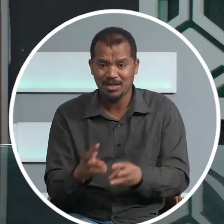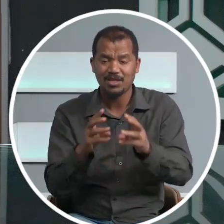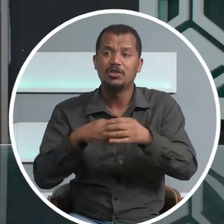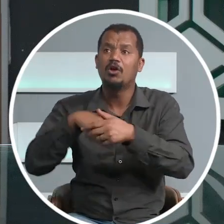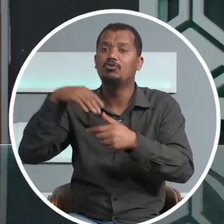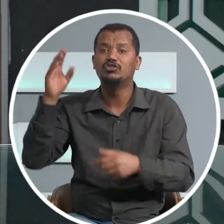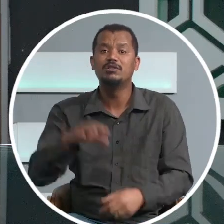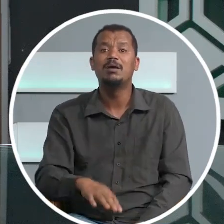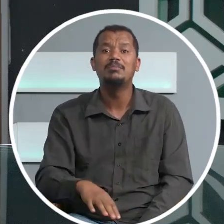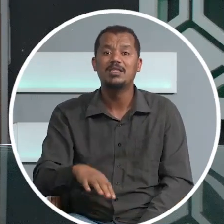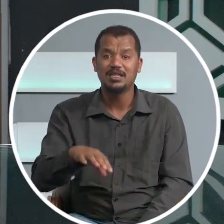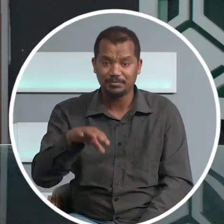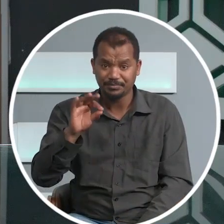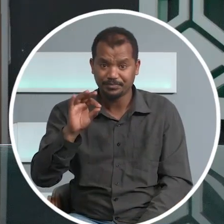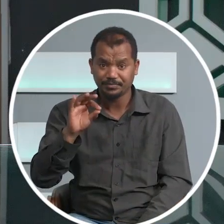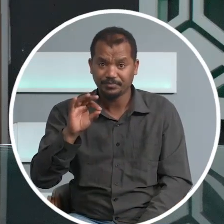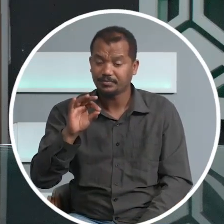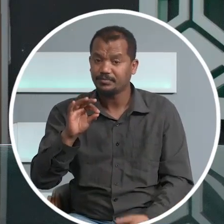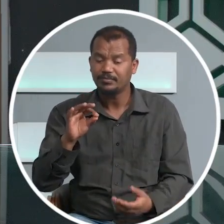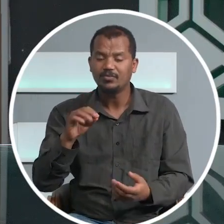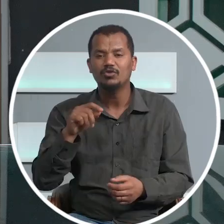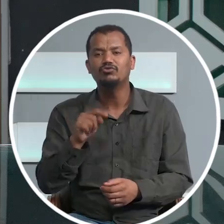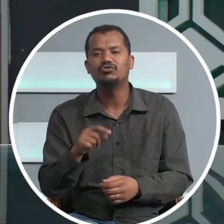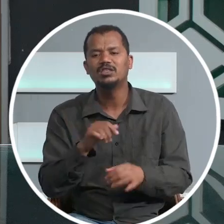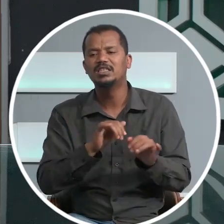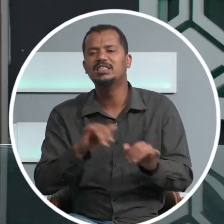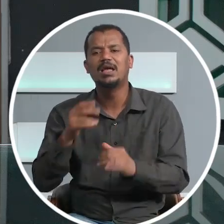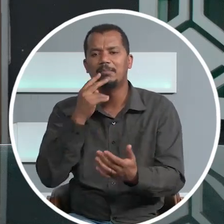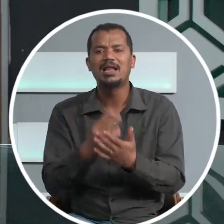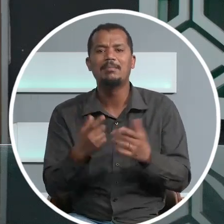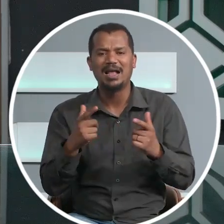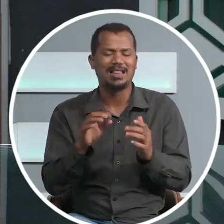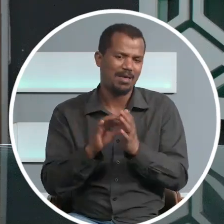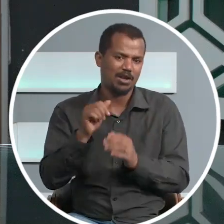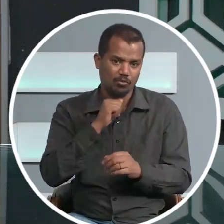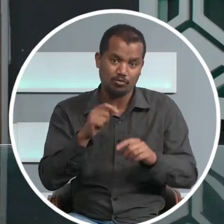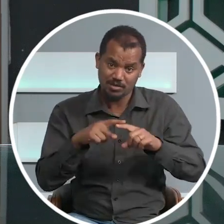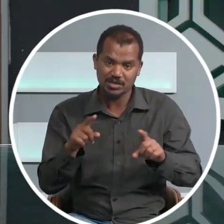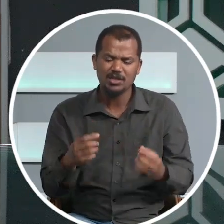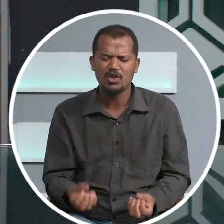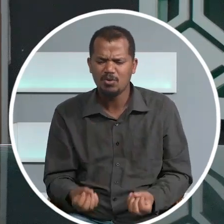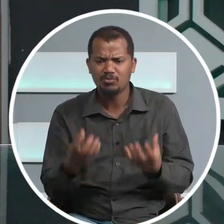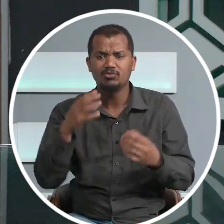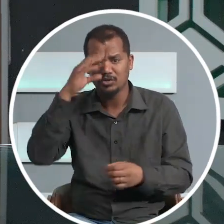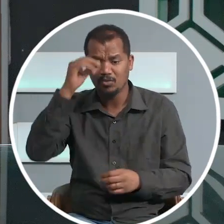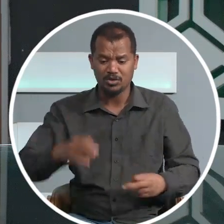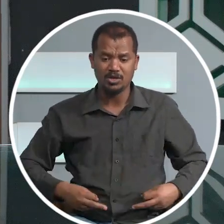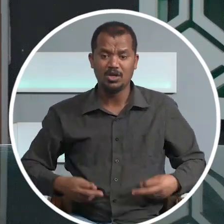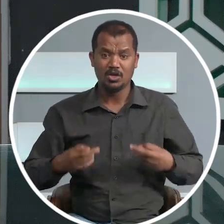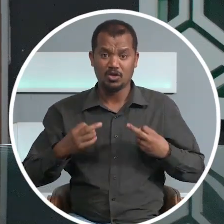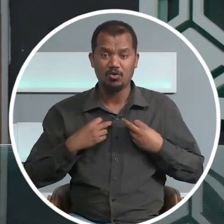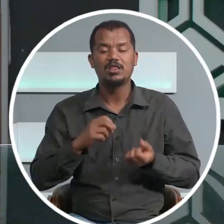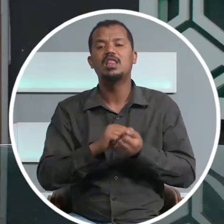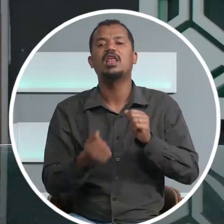መንገድ ከውጪ በሚገኙ እንደው እሱን እንደ መልካም አጋጣሚ ማንቆጥረው ግን ደግሞ የብዙ ሰዎች